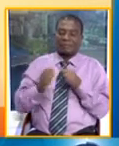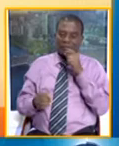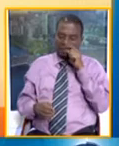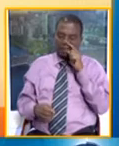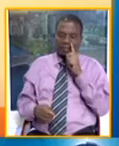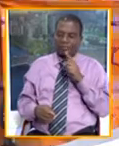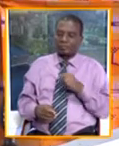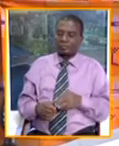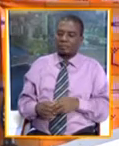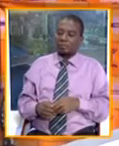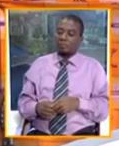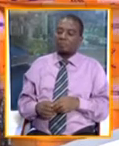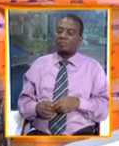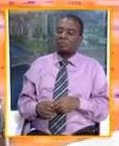Quadio.